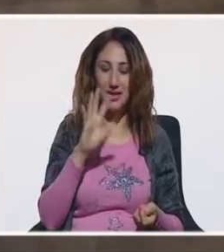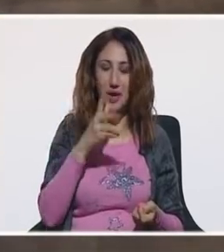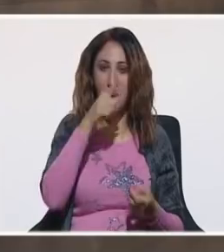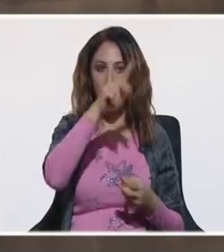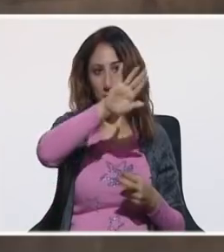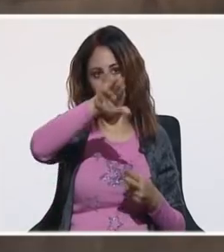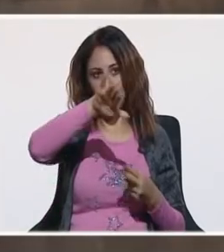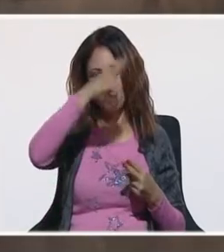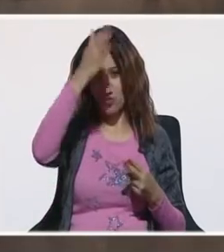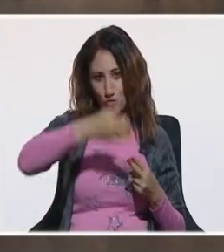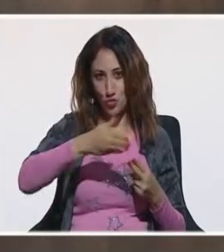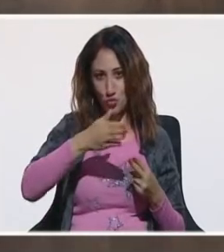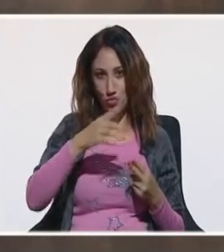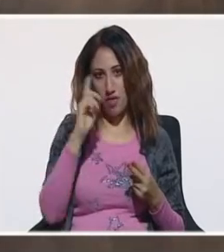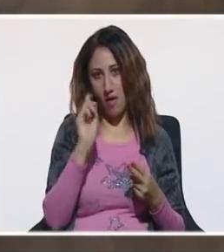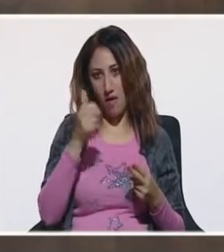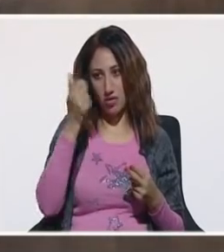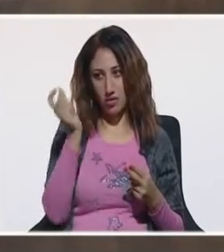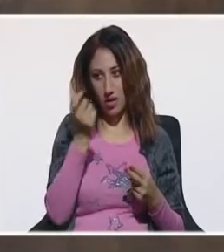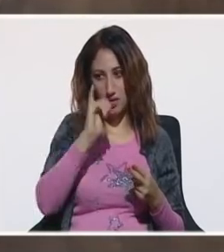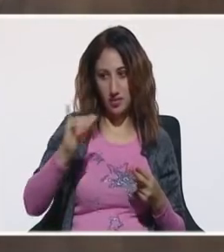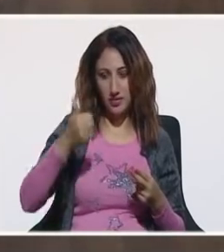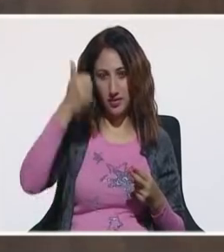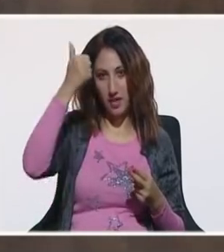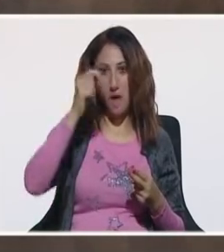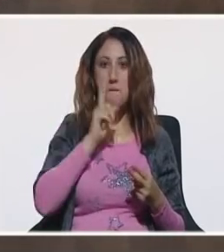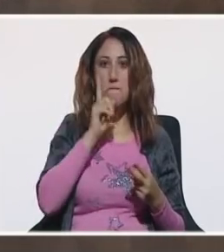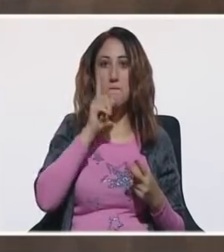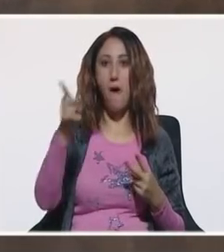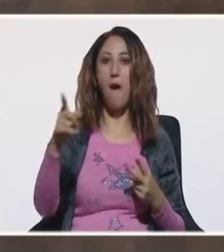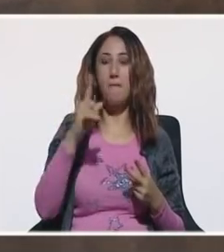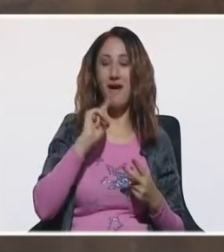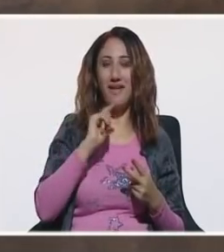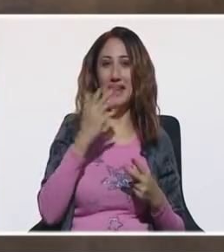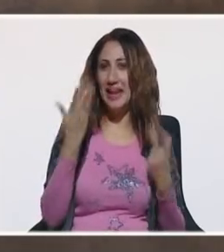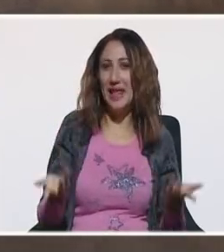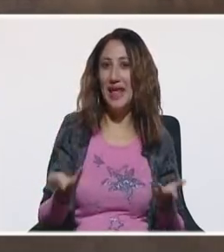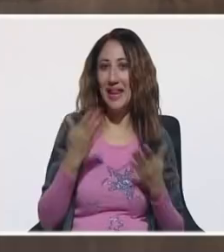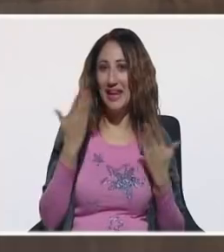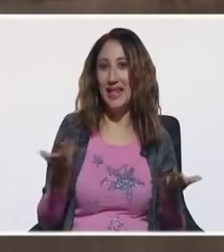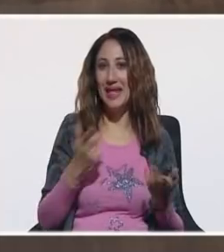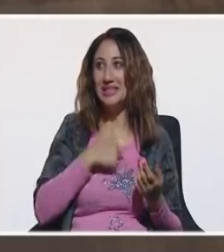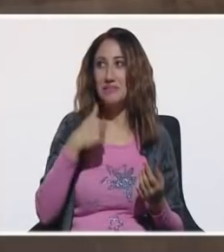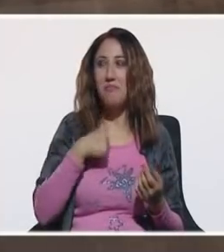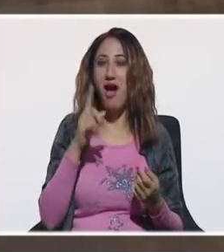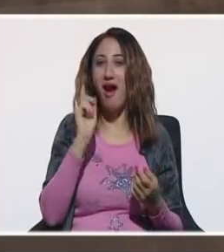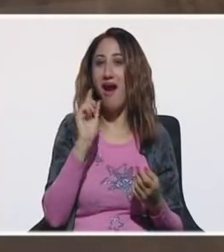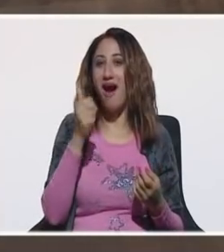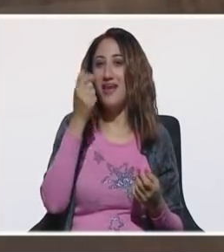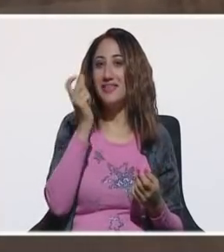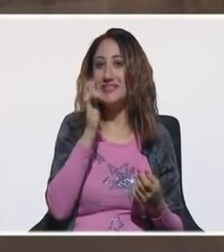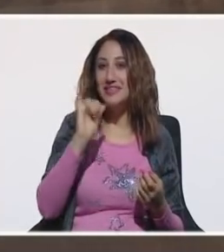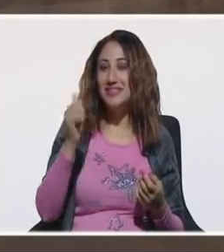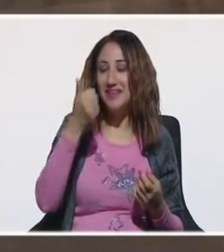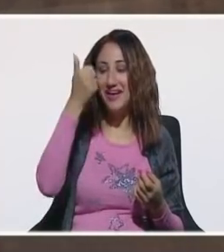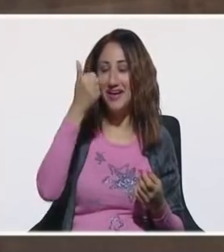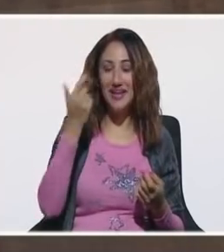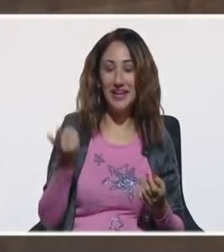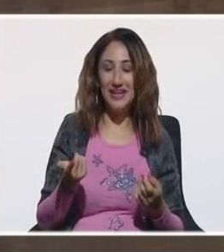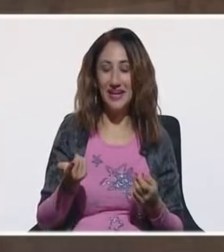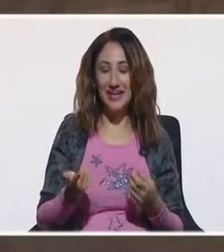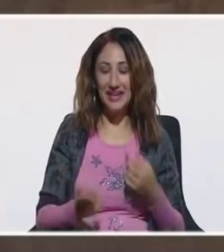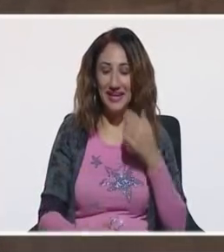رانيا؟ رانيا انا ليه؟ ليه يا سوير؟ ليه سوير ده انا قلت طب ماشي تيتا رانيا